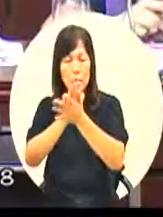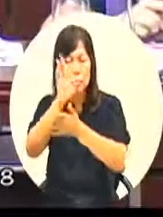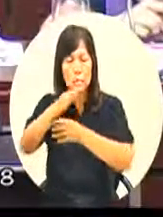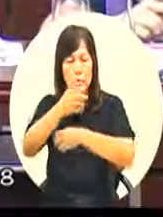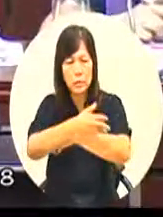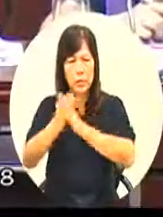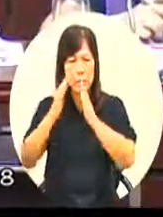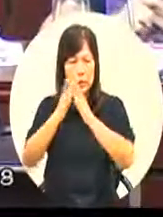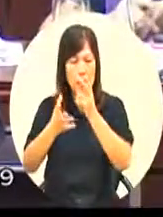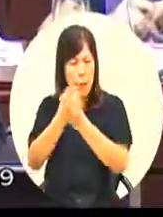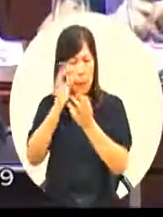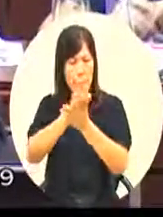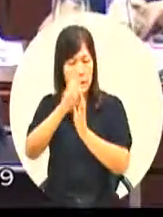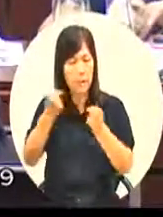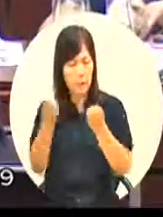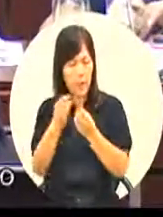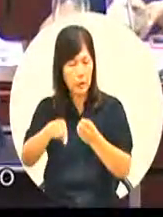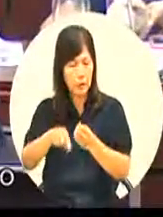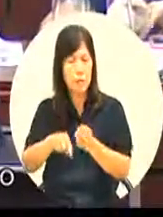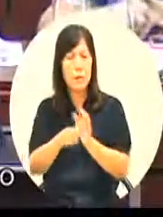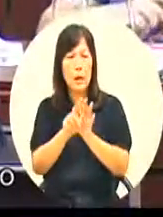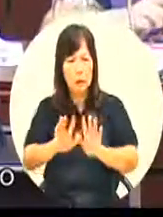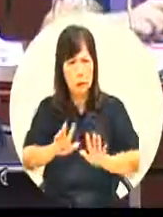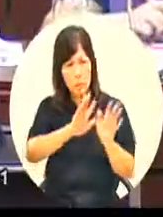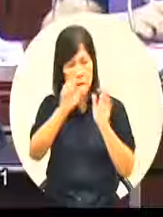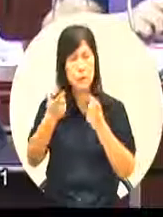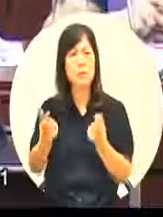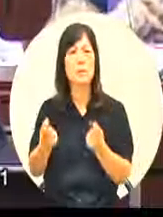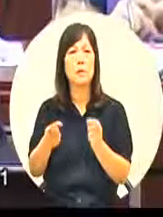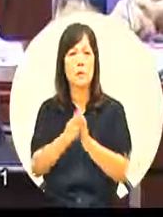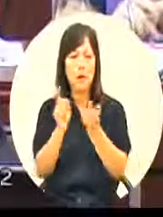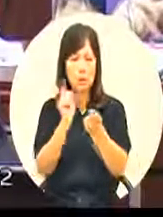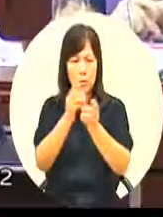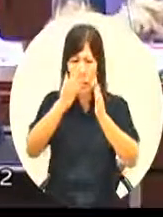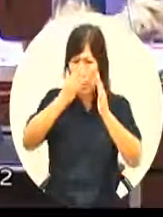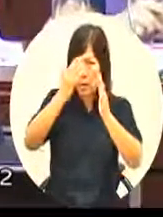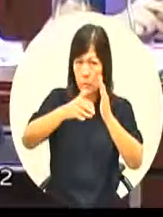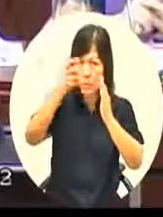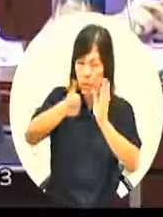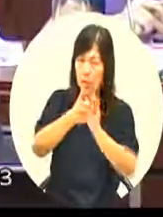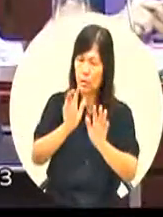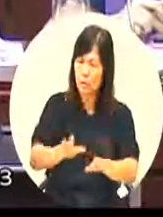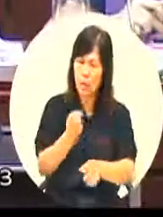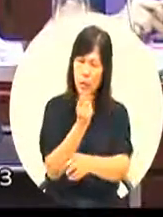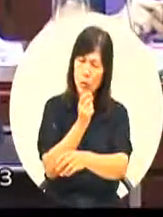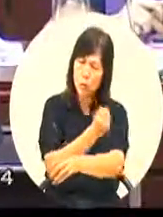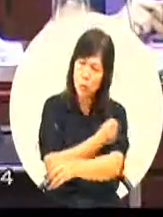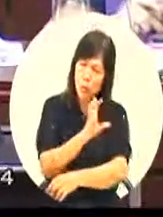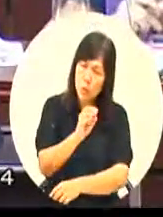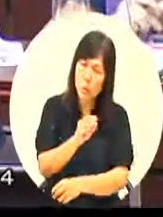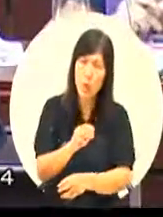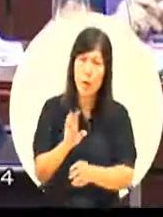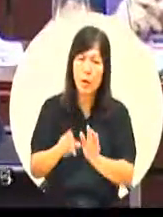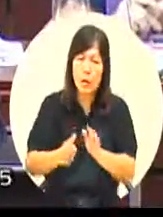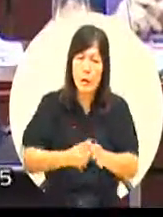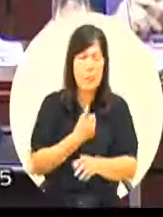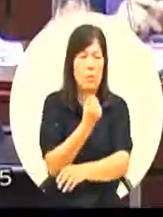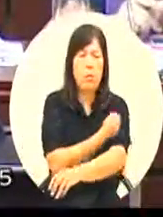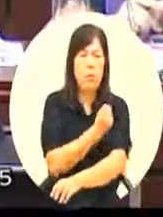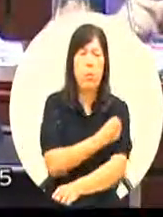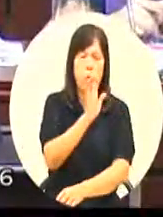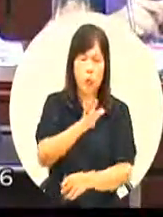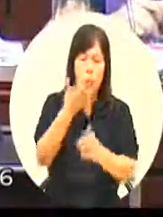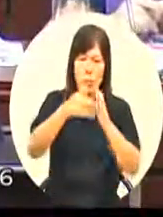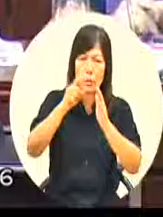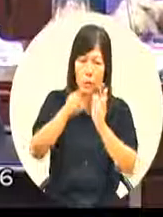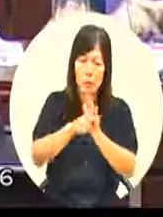事情，这其实是现状。那你就对校长们来说，他现在辛不辛苦呢？他真的是相当辛苦，学校要经